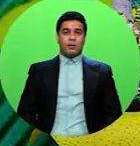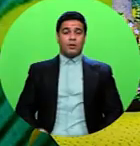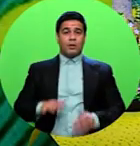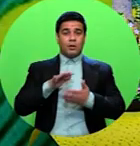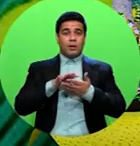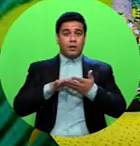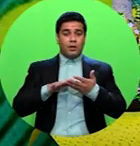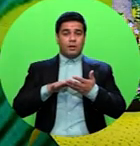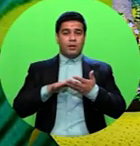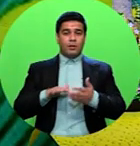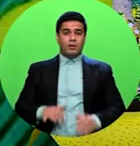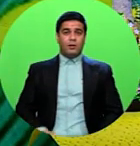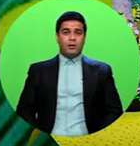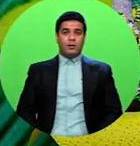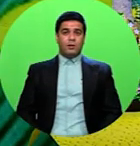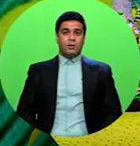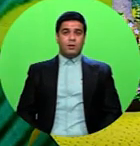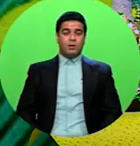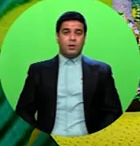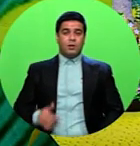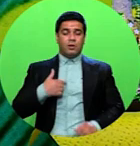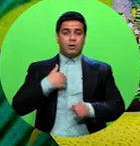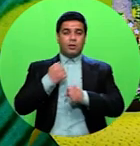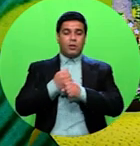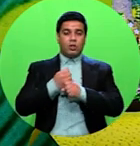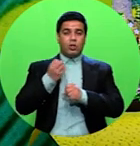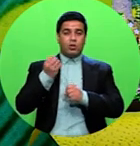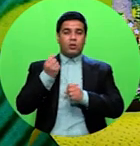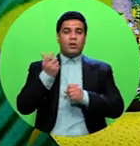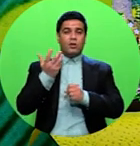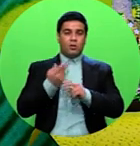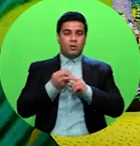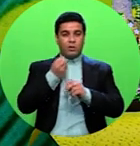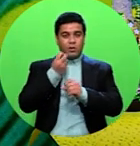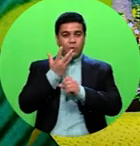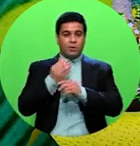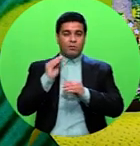Далее, ребята, я сделала еще несколько заготовок цветов, чтобы